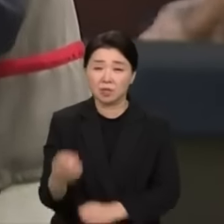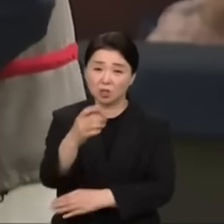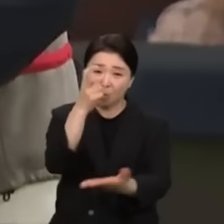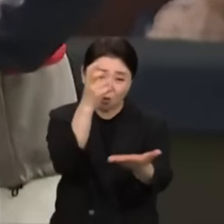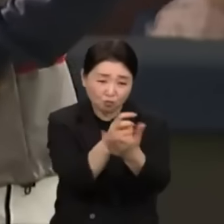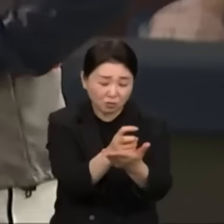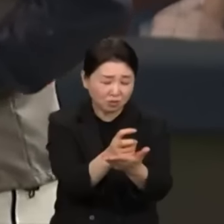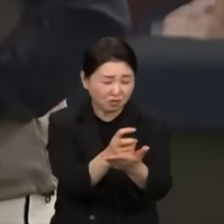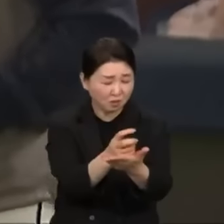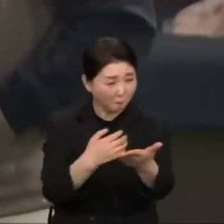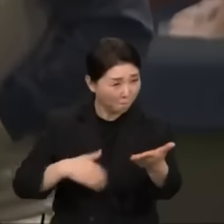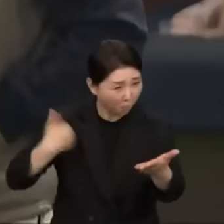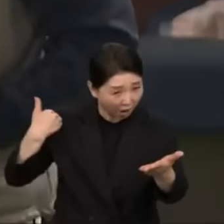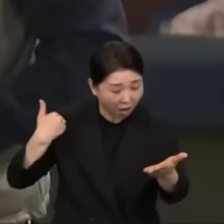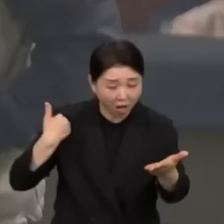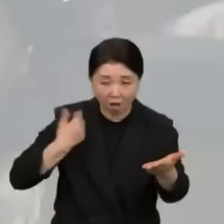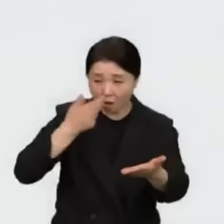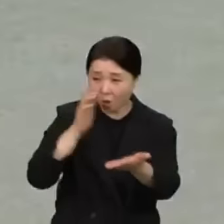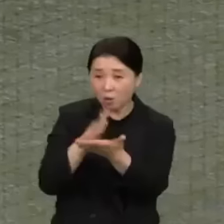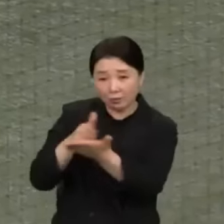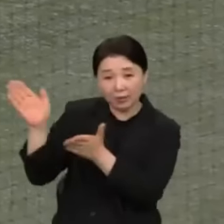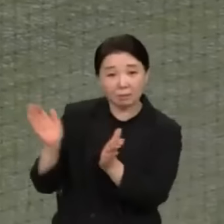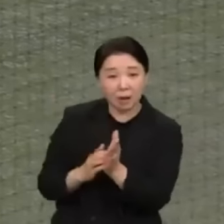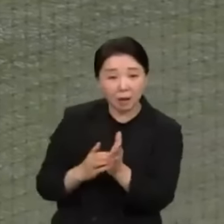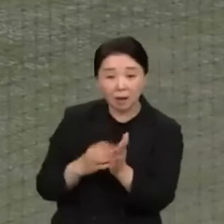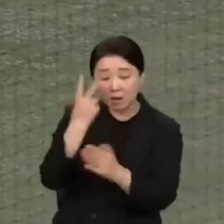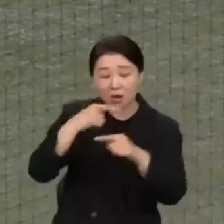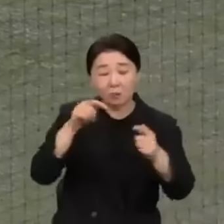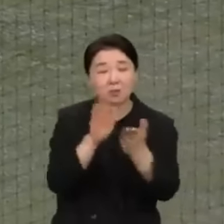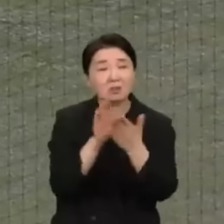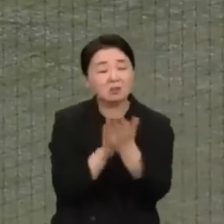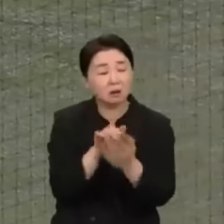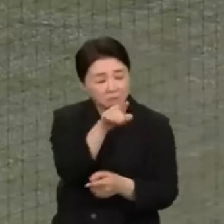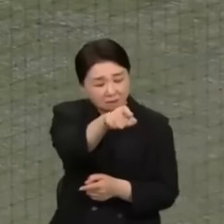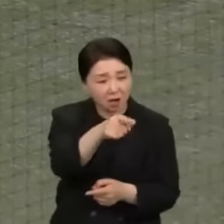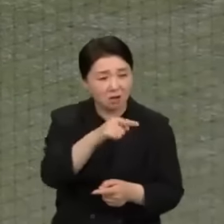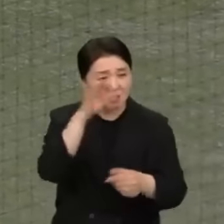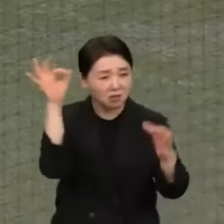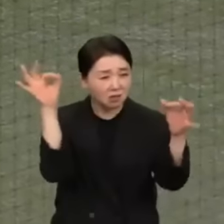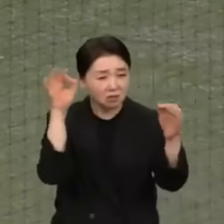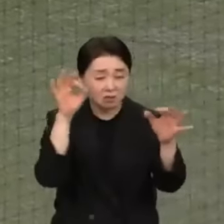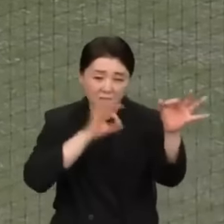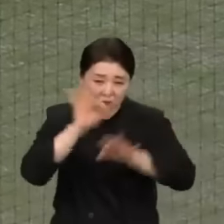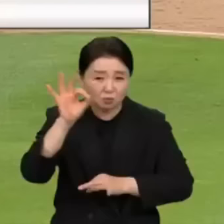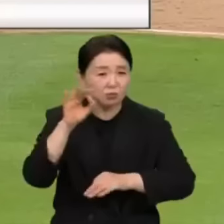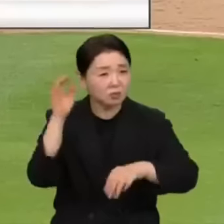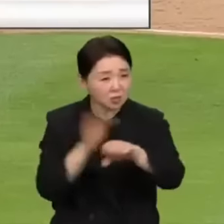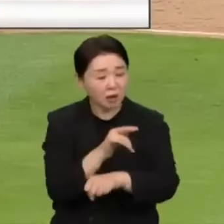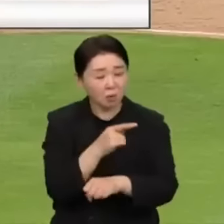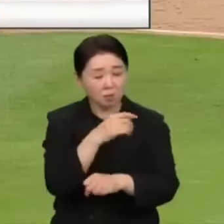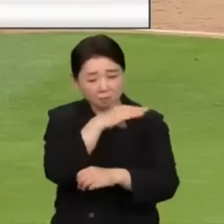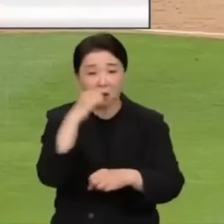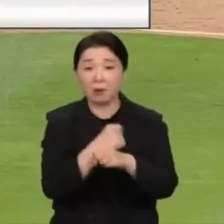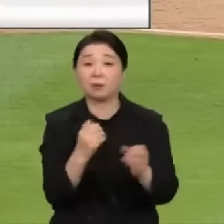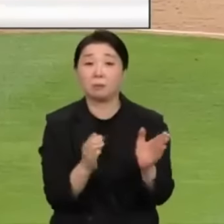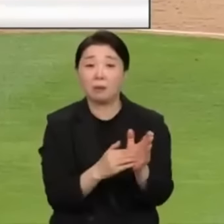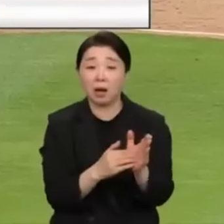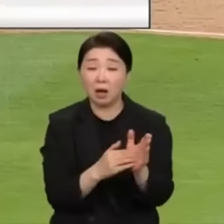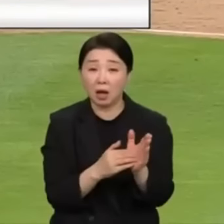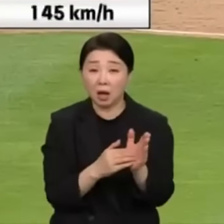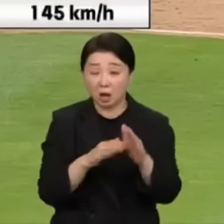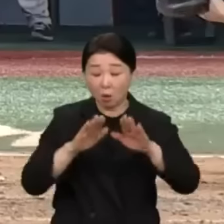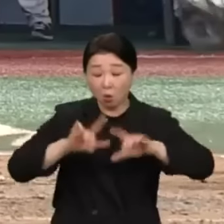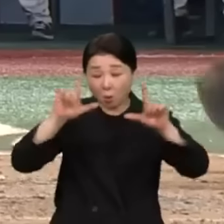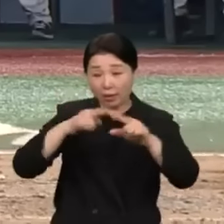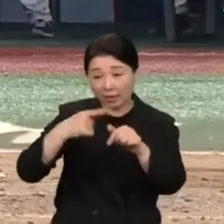잊은 오심에 억울한 퇴장을 당하기도 하고 감독이 직접 오심을 바로잡은 적도 있습니다. 올해 자동 볼 판정